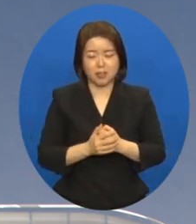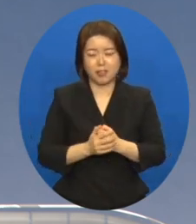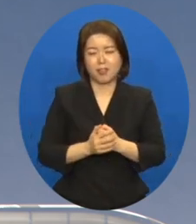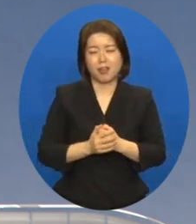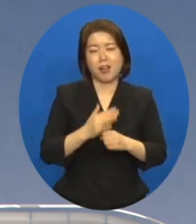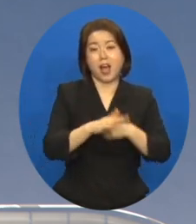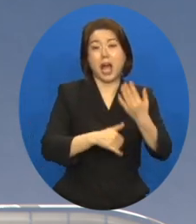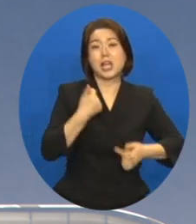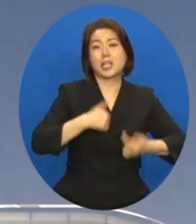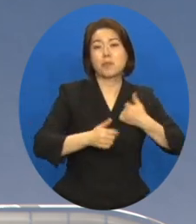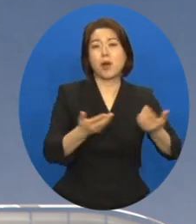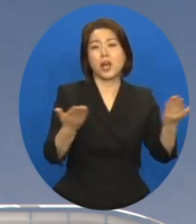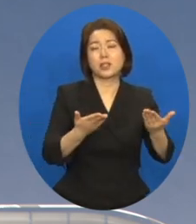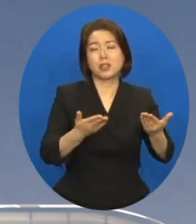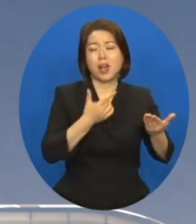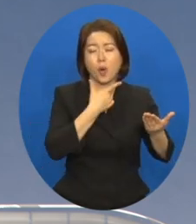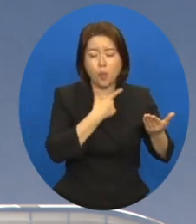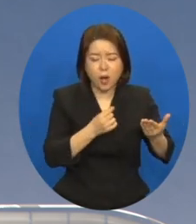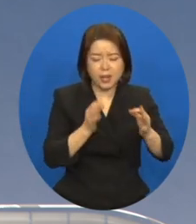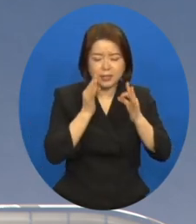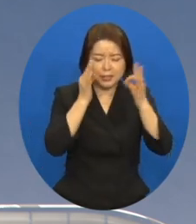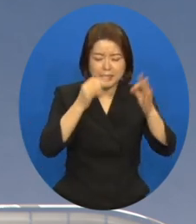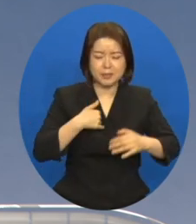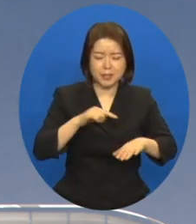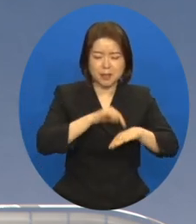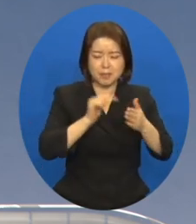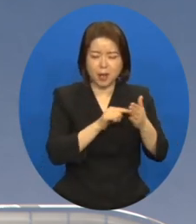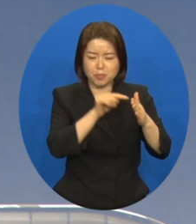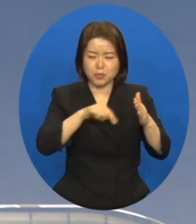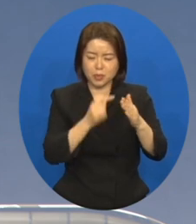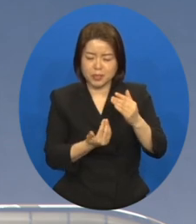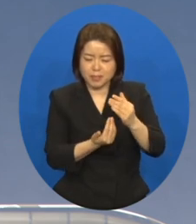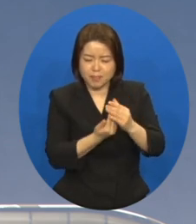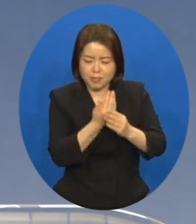일을 하고 싶은 간절한 마음의 소원이 내 마음속에 일어나고